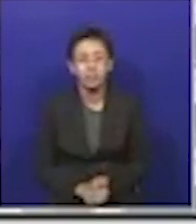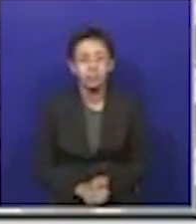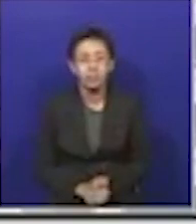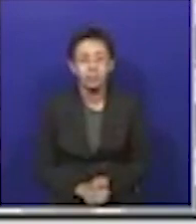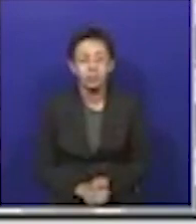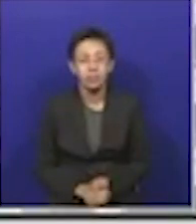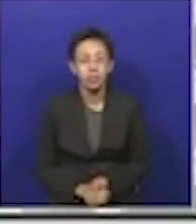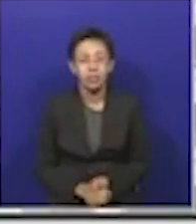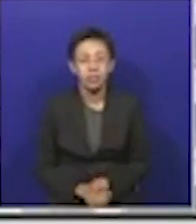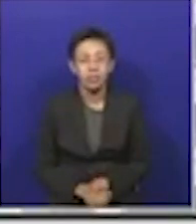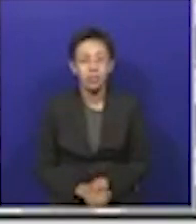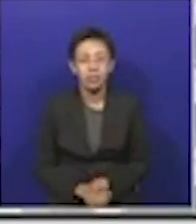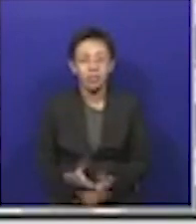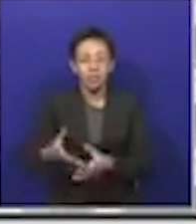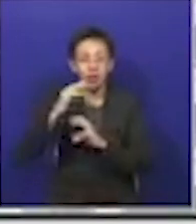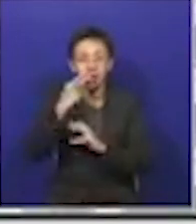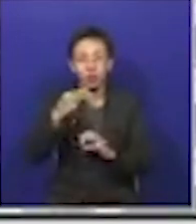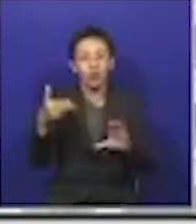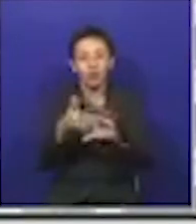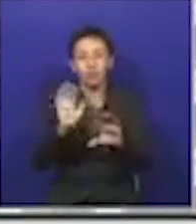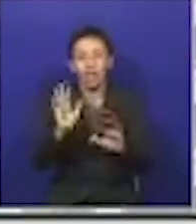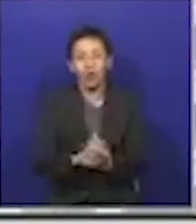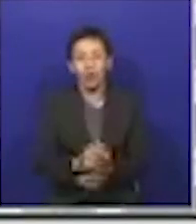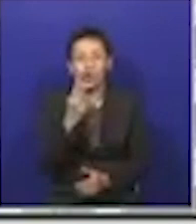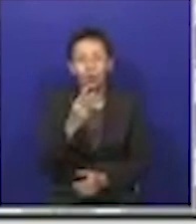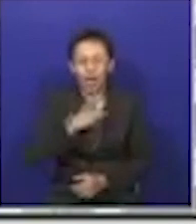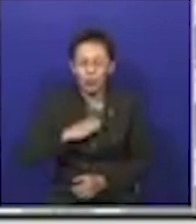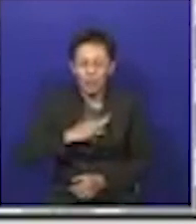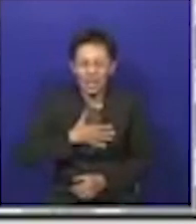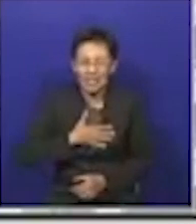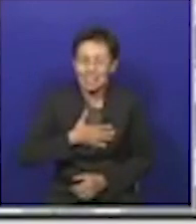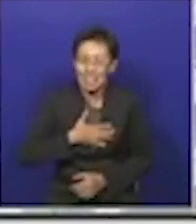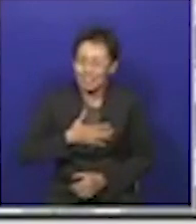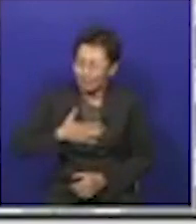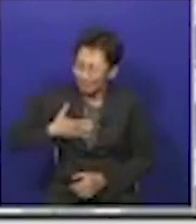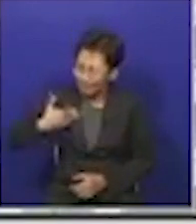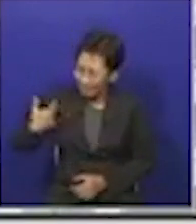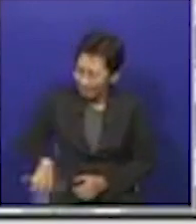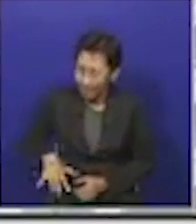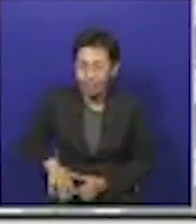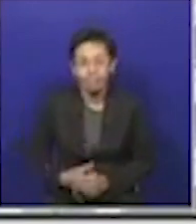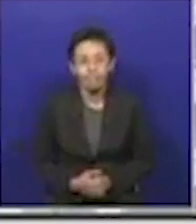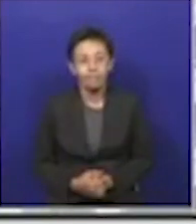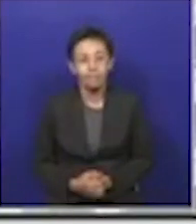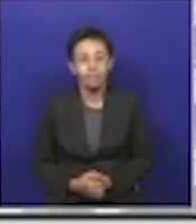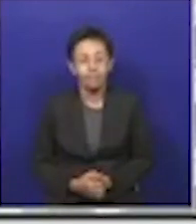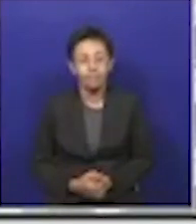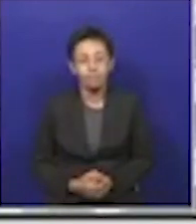ย้อนกลับไปดูแผ่นแรกฮะแผ่นนี้อย่าใช้เลยเดี๋ยวมันบาดใจคนหลายๆคนฮะ